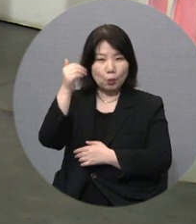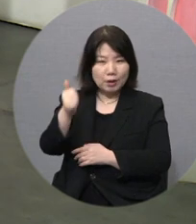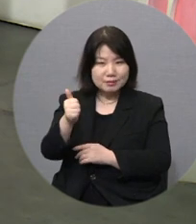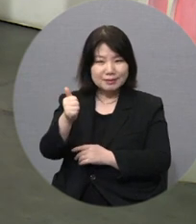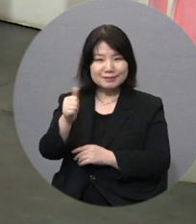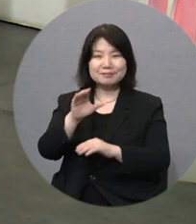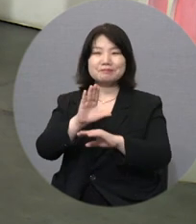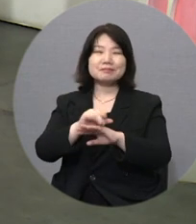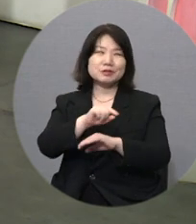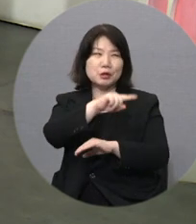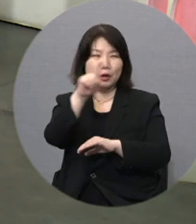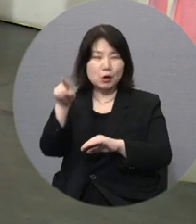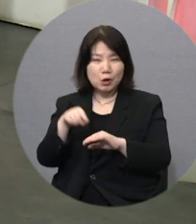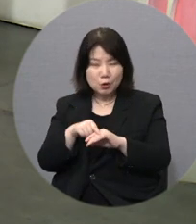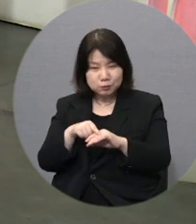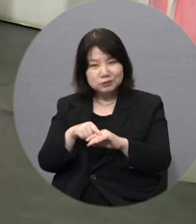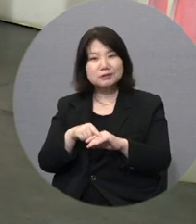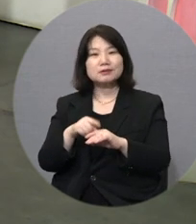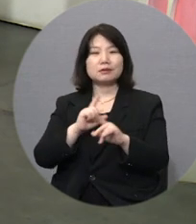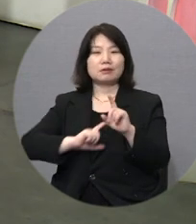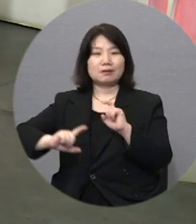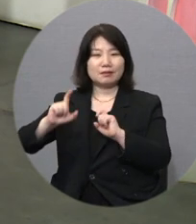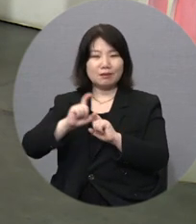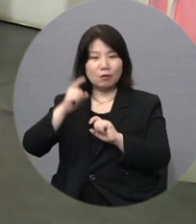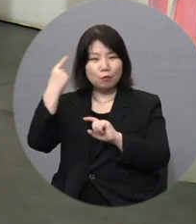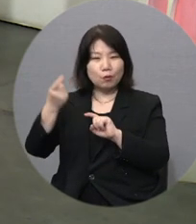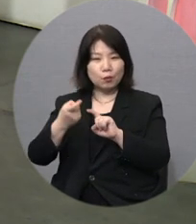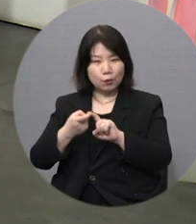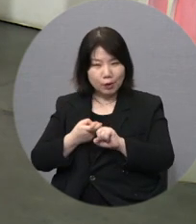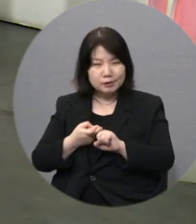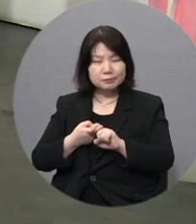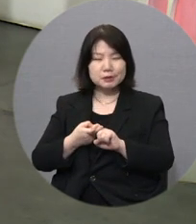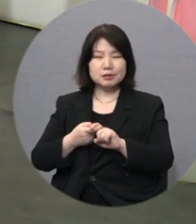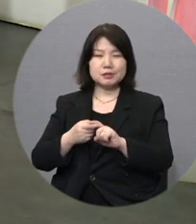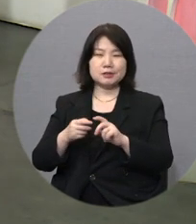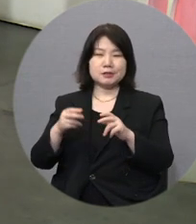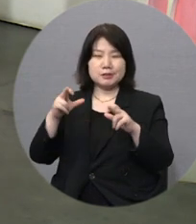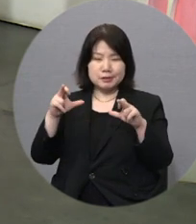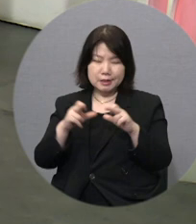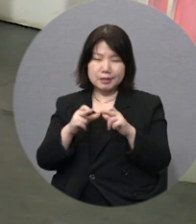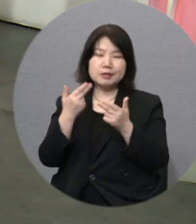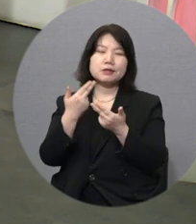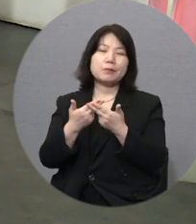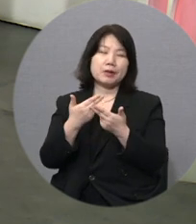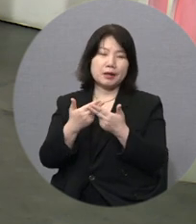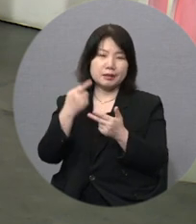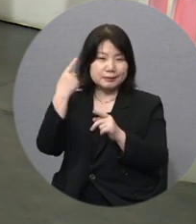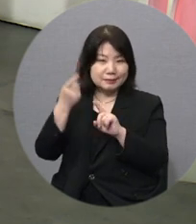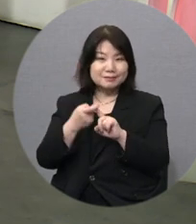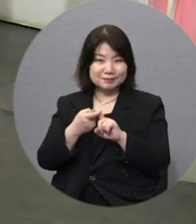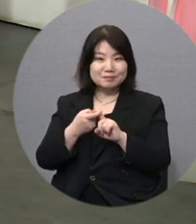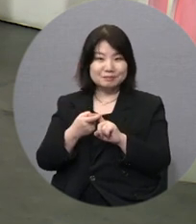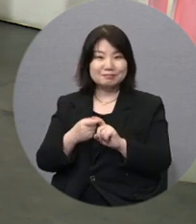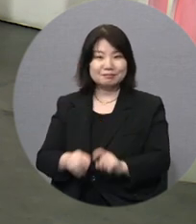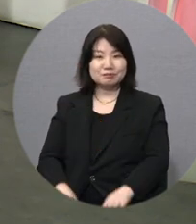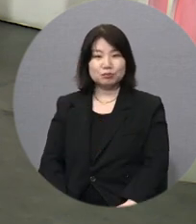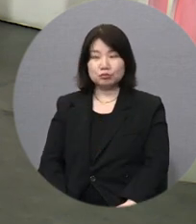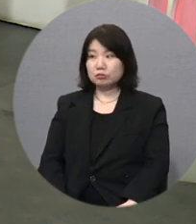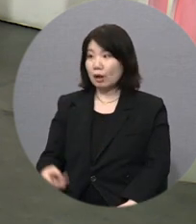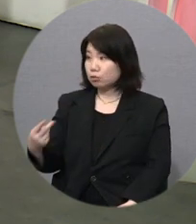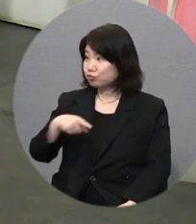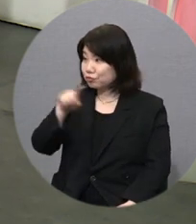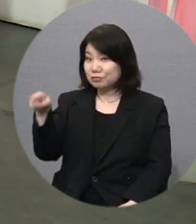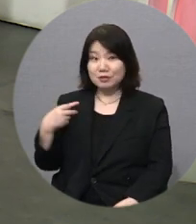방송사 회장님들께서 조금 더 우리 장애인 협회에 신경을 많이 써 주시지 않으실까네 혹시나 회장님 저희 저희들